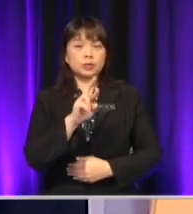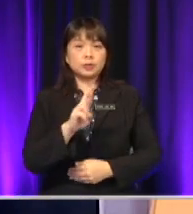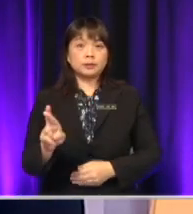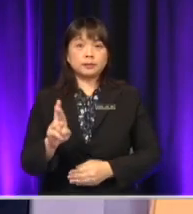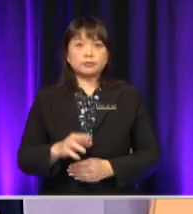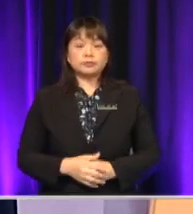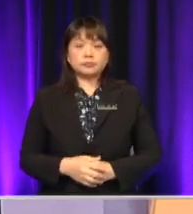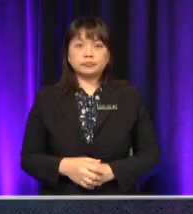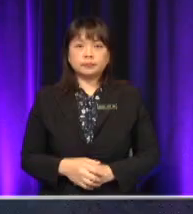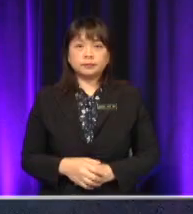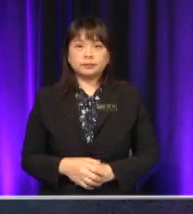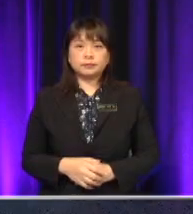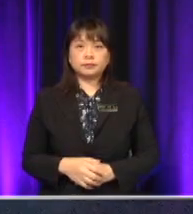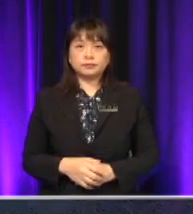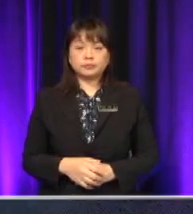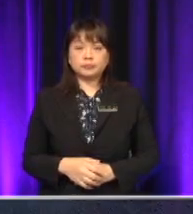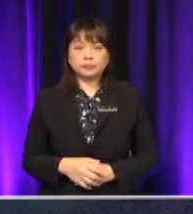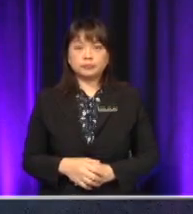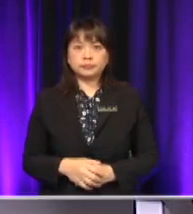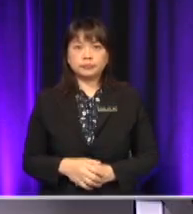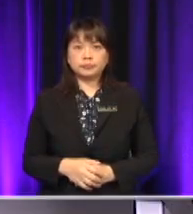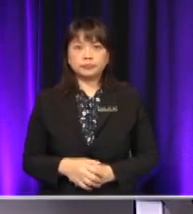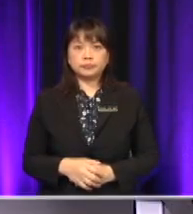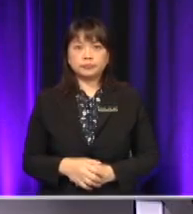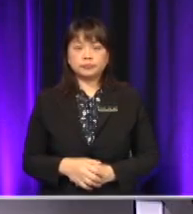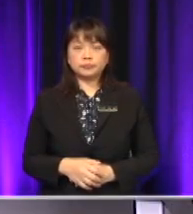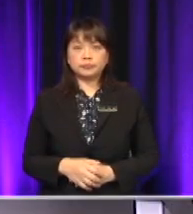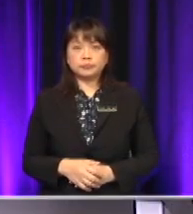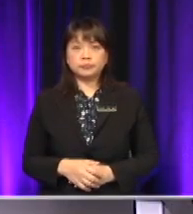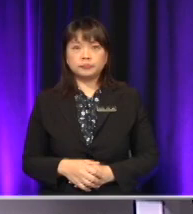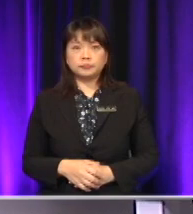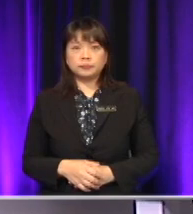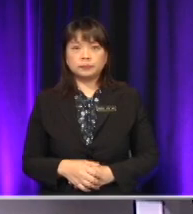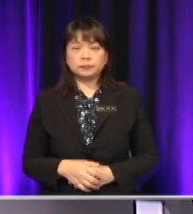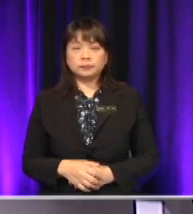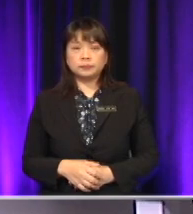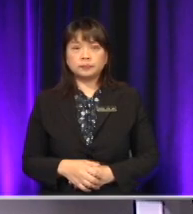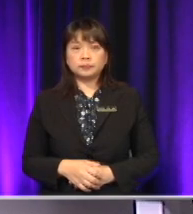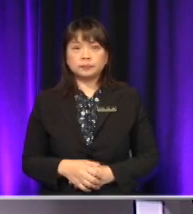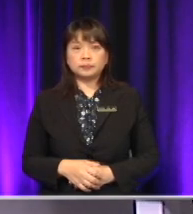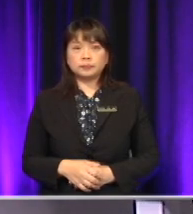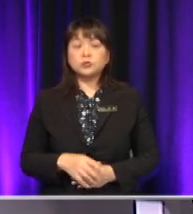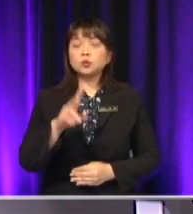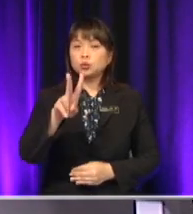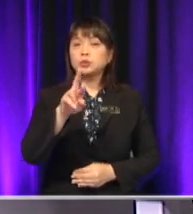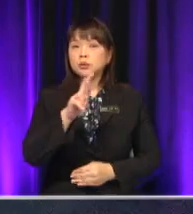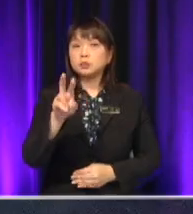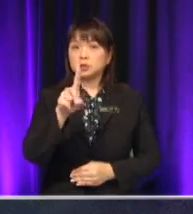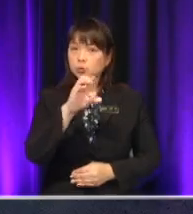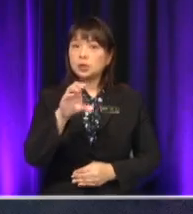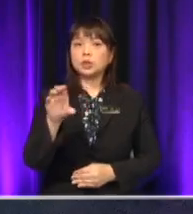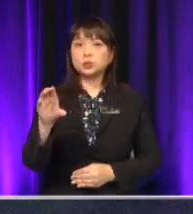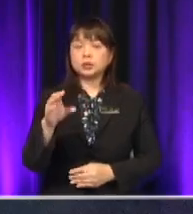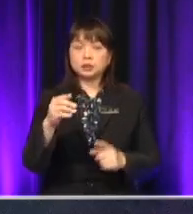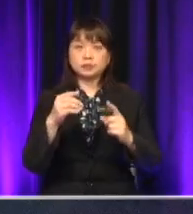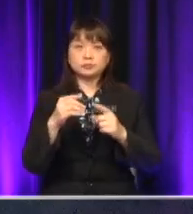tekan kalkulator, darab 1000. 2.1 darab 1000 bersamaan dengan 2100, cikgu.